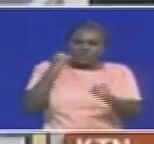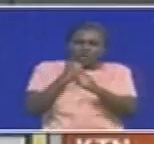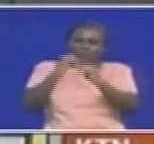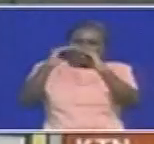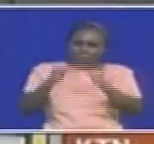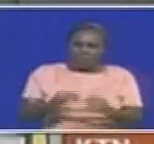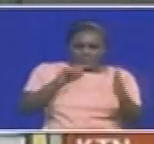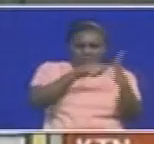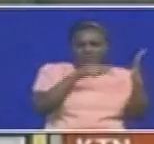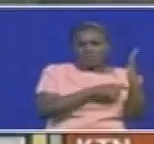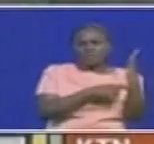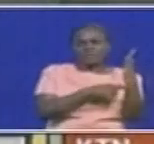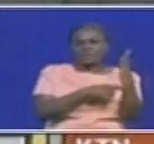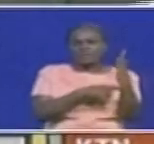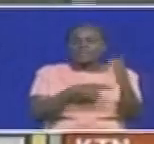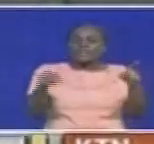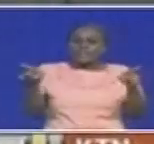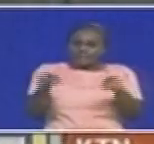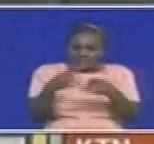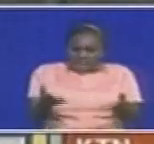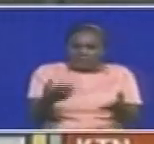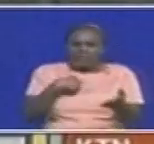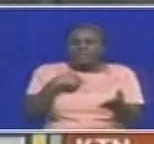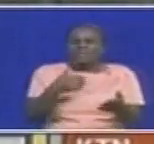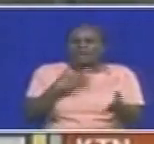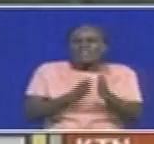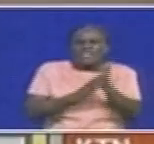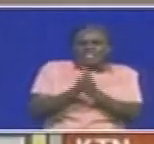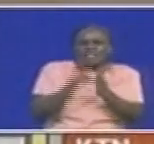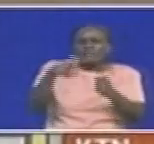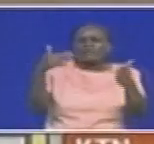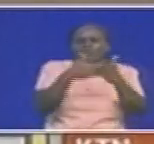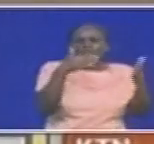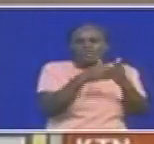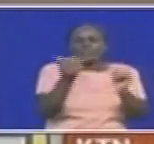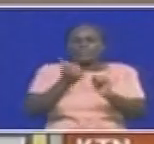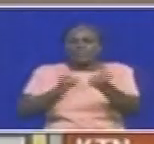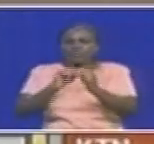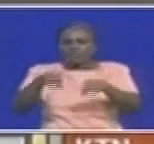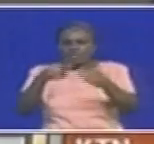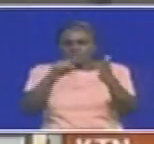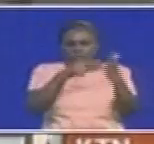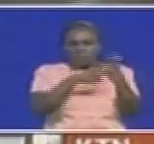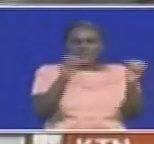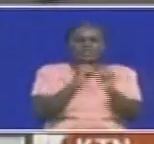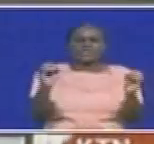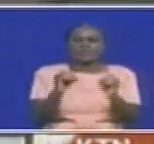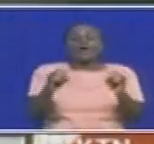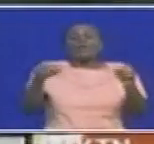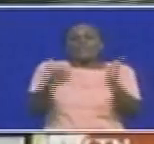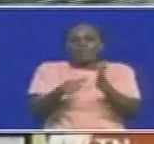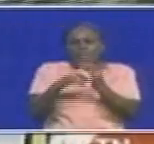kadhaa. Kuna wakati alishikwa na Mori baada ya msimamizi wa mchuano kutompa alama, hapo ndipo kitumbua kaanza kuingia